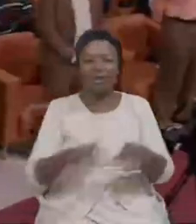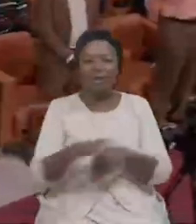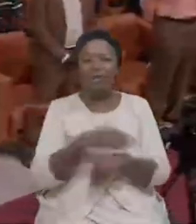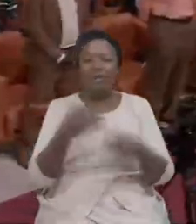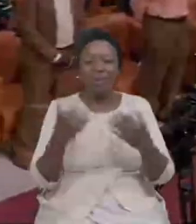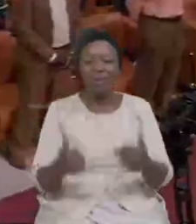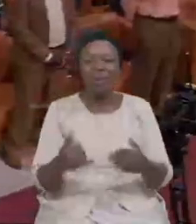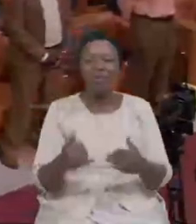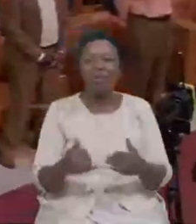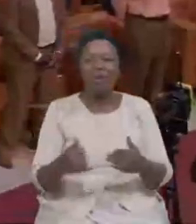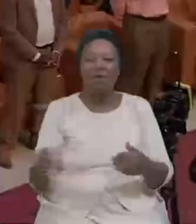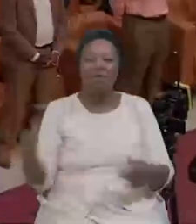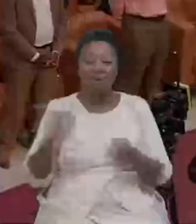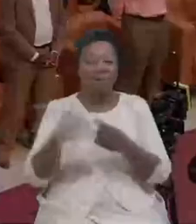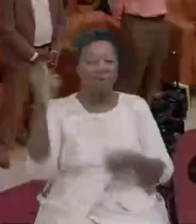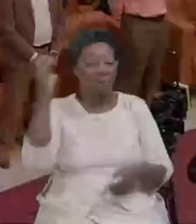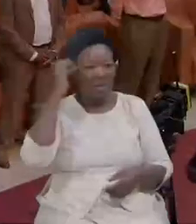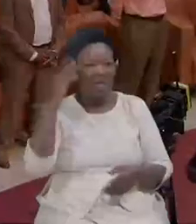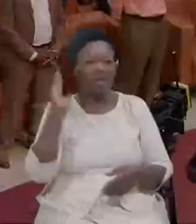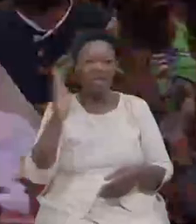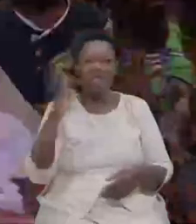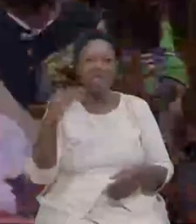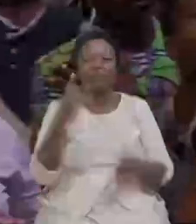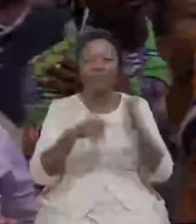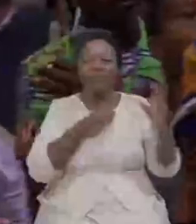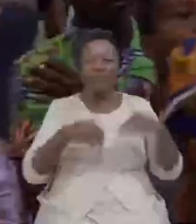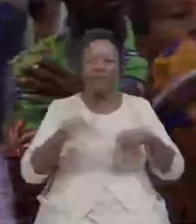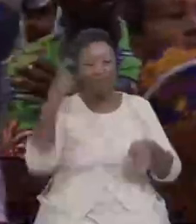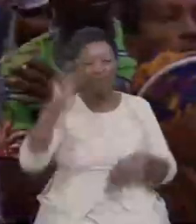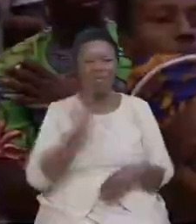Nous allons maintenant écouter vos témoignages de ce que Dieu a fait pour vous.